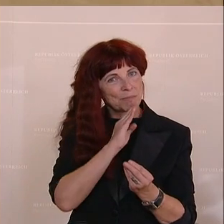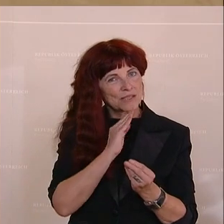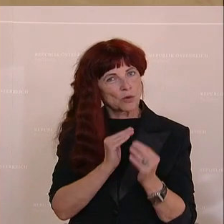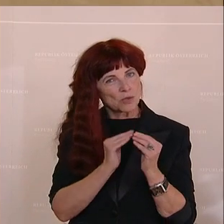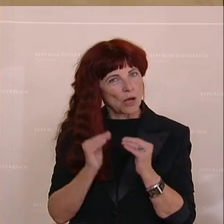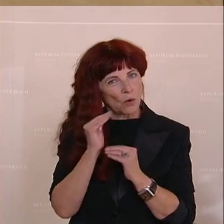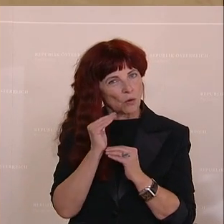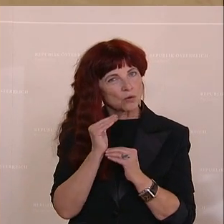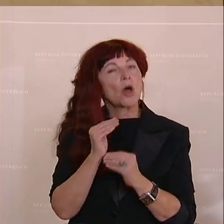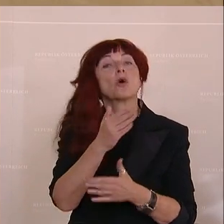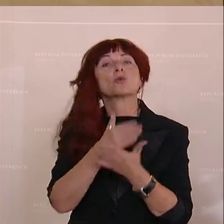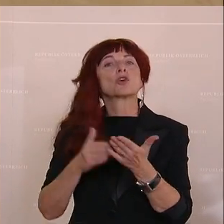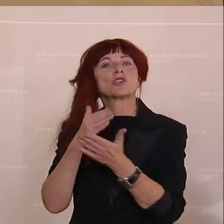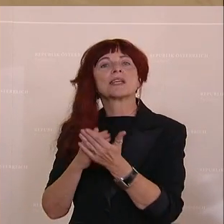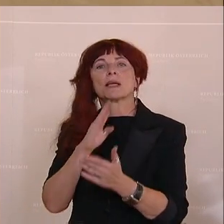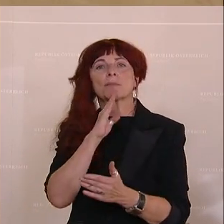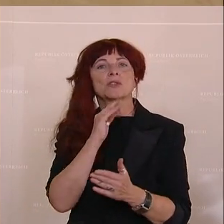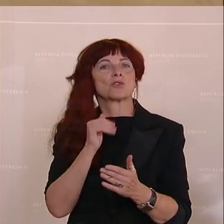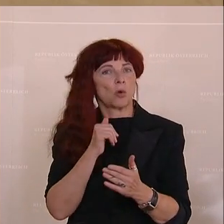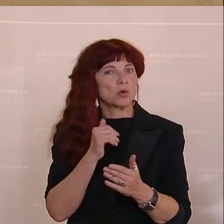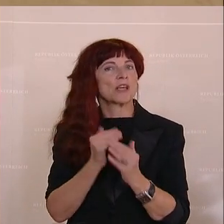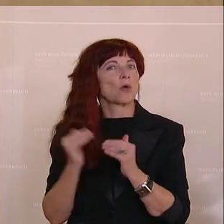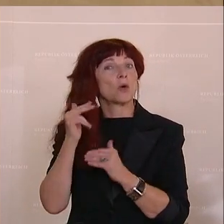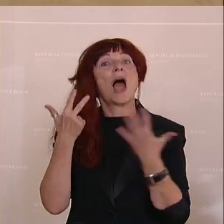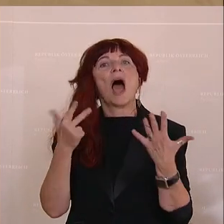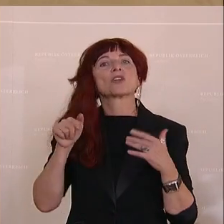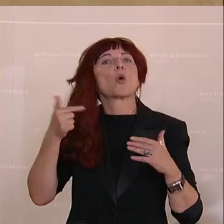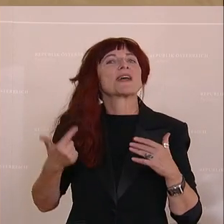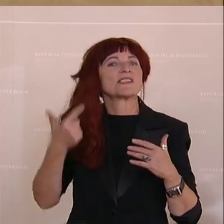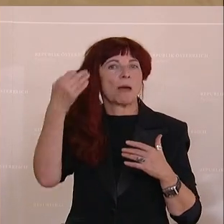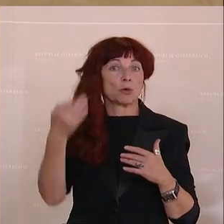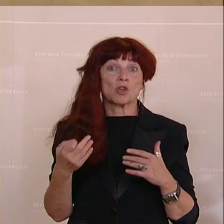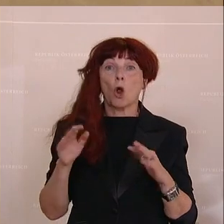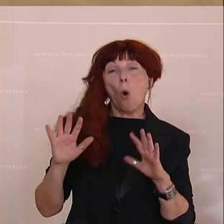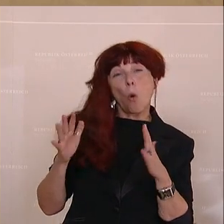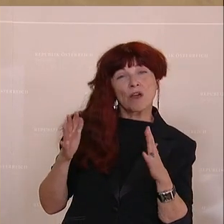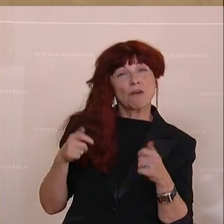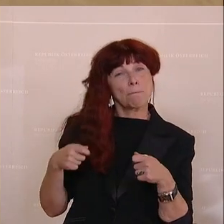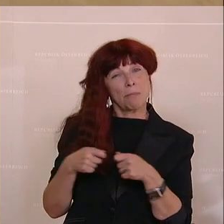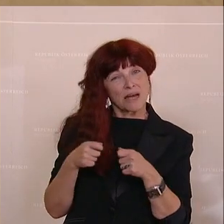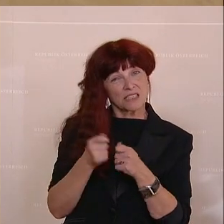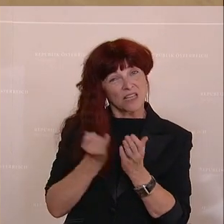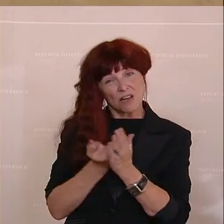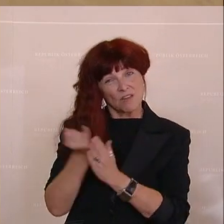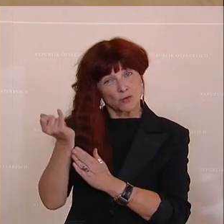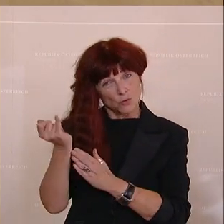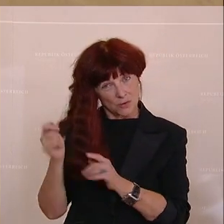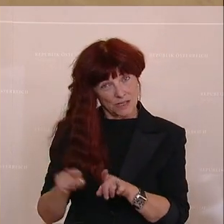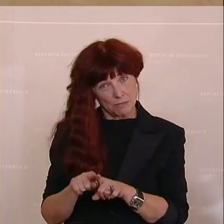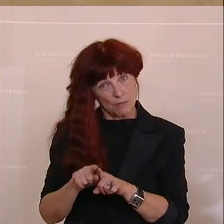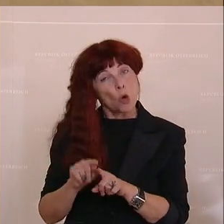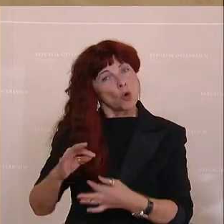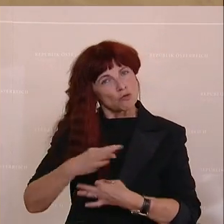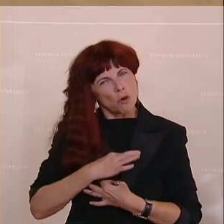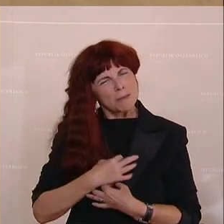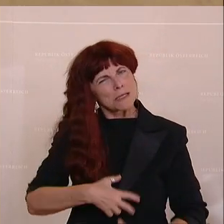eine durchschnittliche Pensionserhöhung von 8,2%. Das entspricht in etwa der Inflation. Und wissen Sie, was mich sehr ärgert? Was